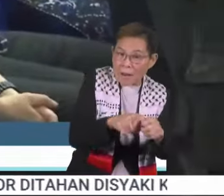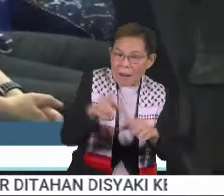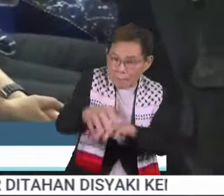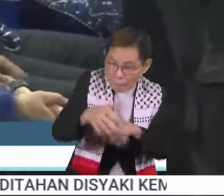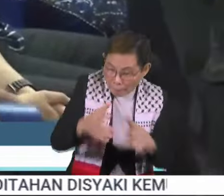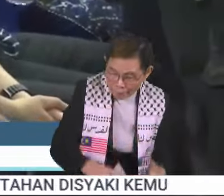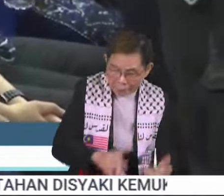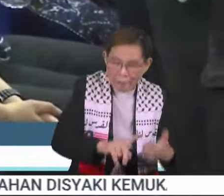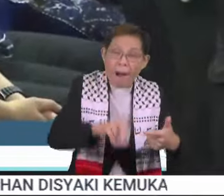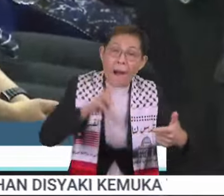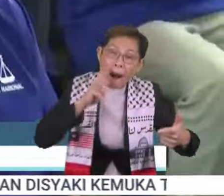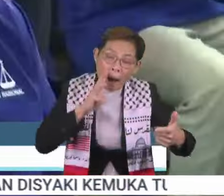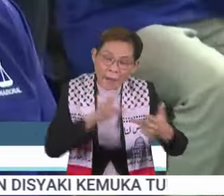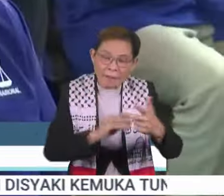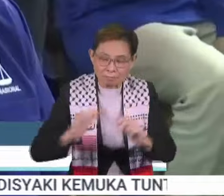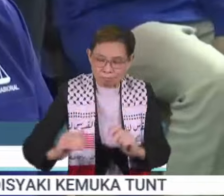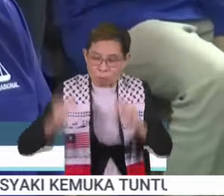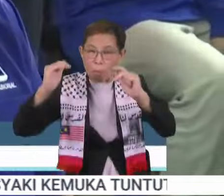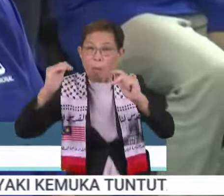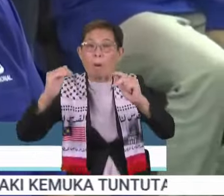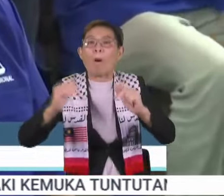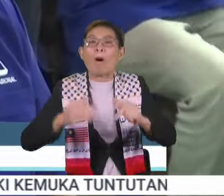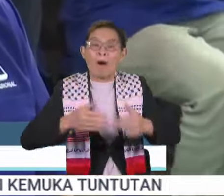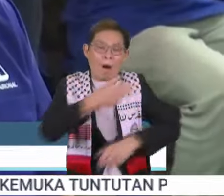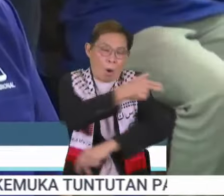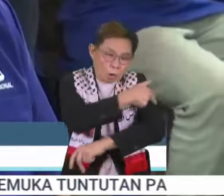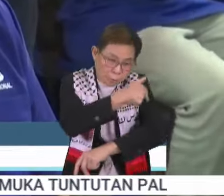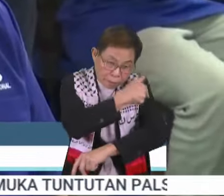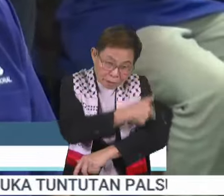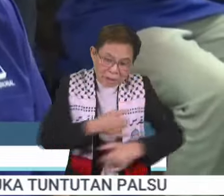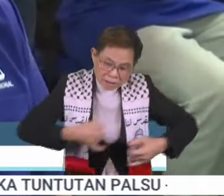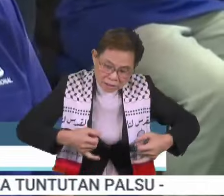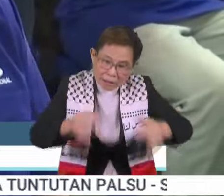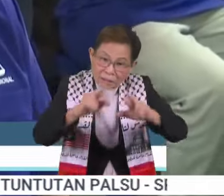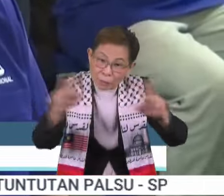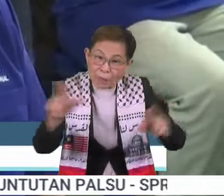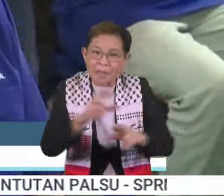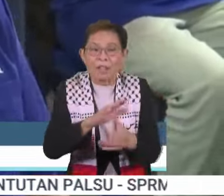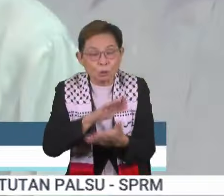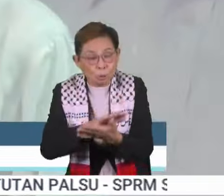peneroka, air dan naik taraf infrastruktur.